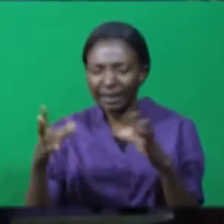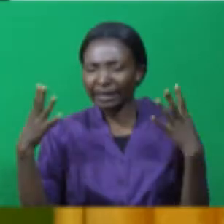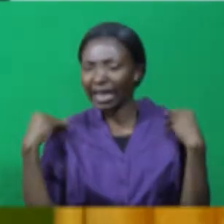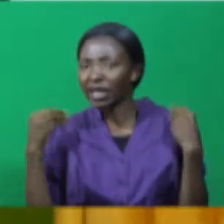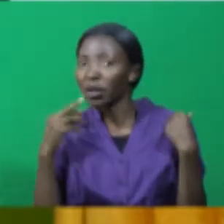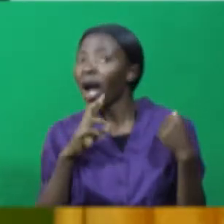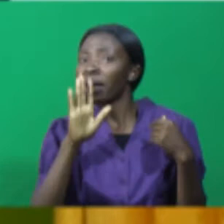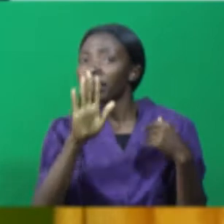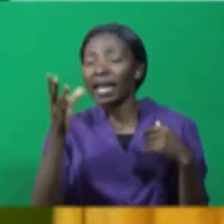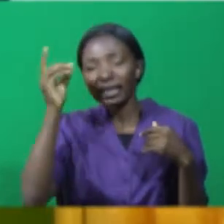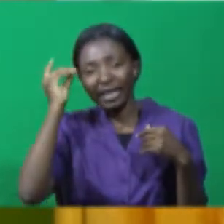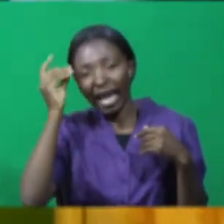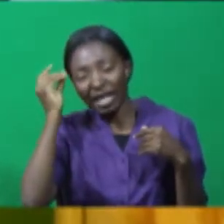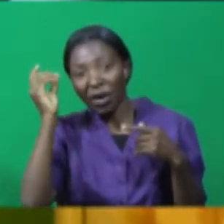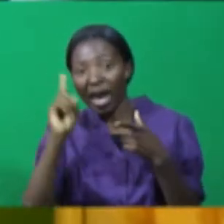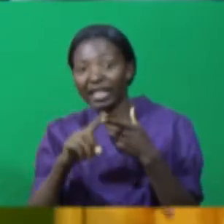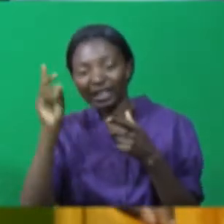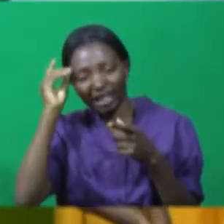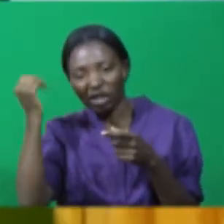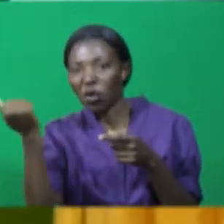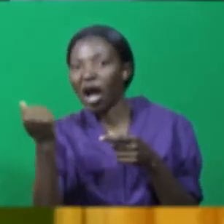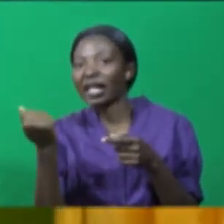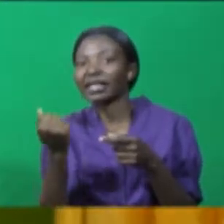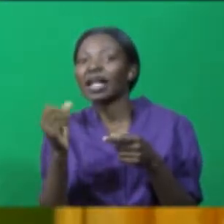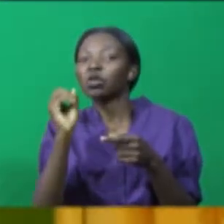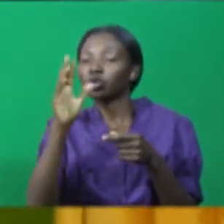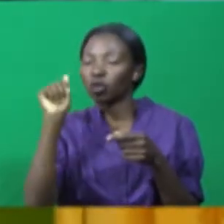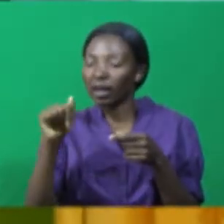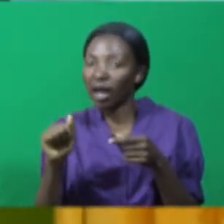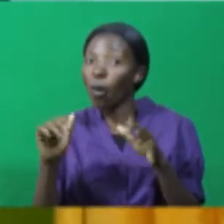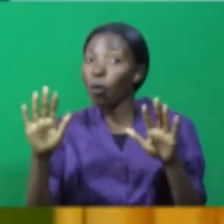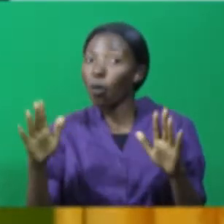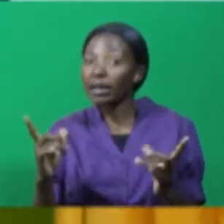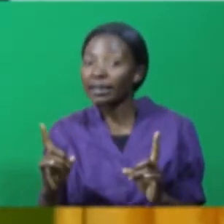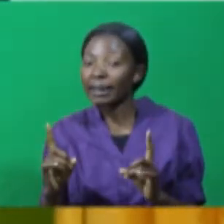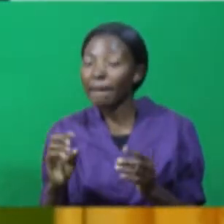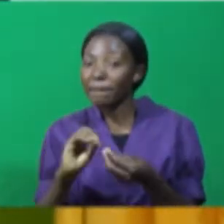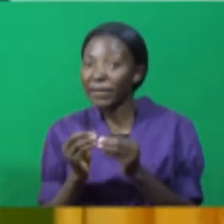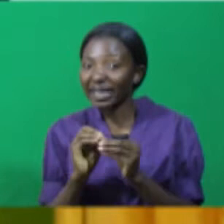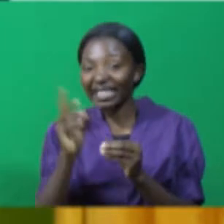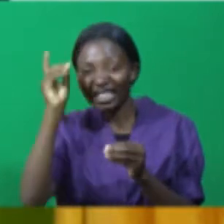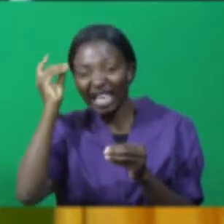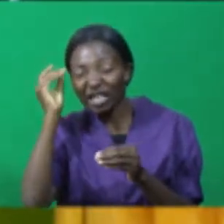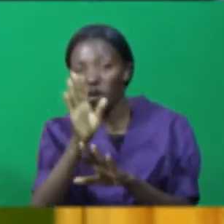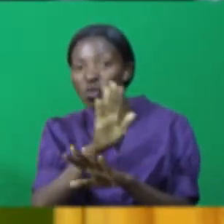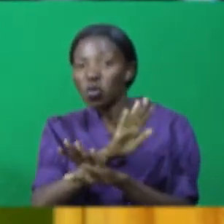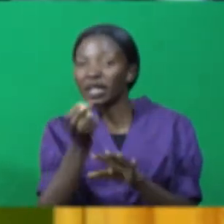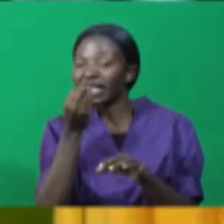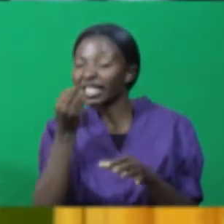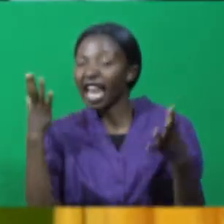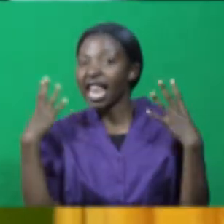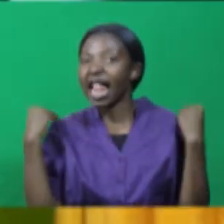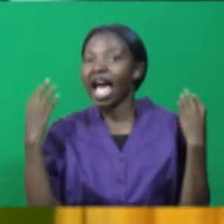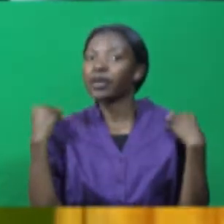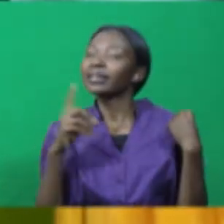Kwakunovhunza uripo here Daniel? Daniel achibva apindura. Oh. Saka chii chaita kuti Daniel asadyiwe? Anobva ati